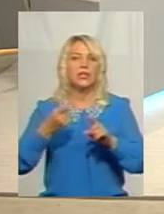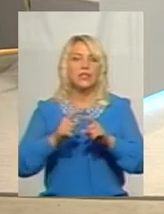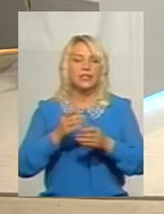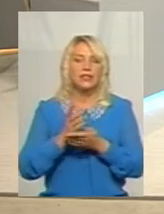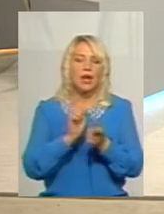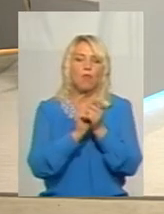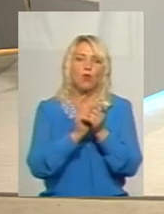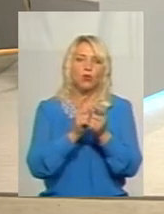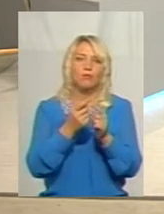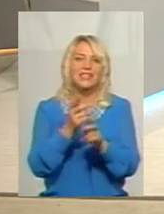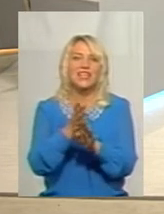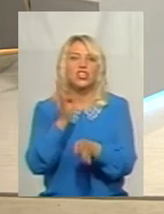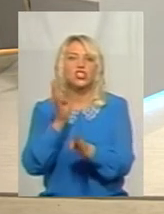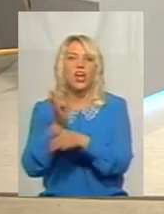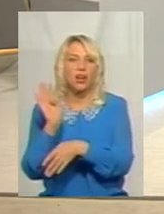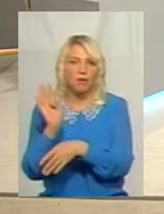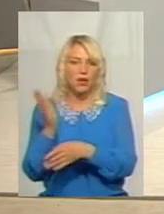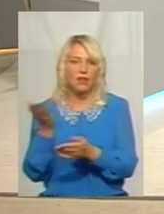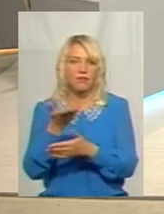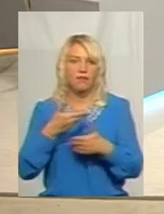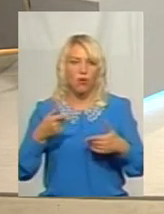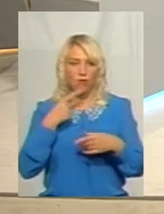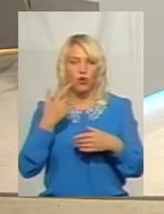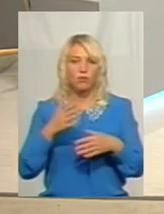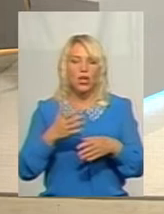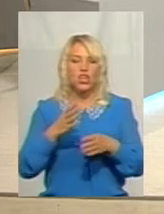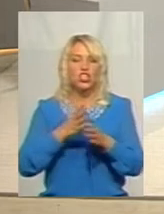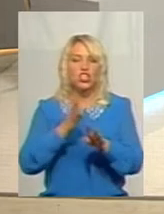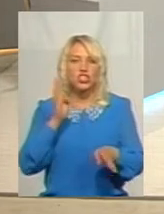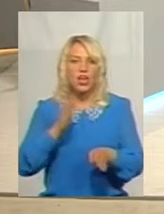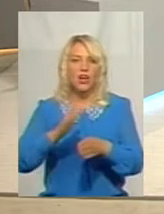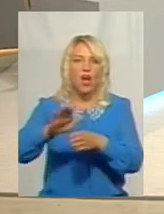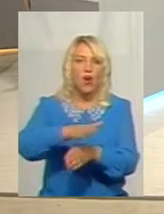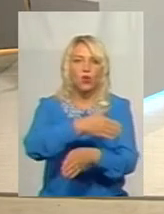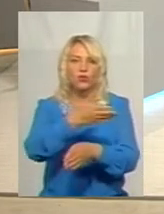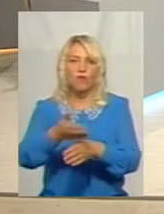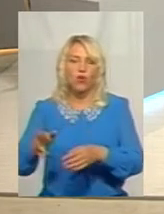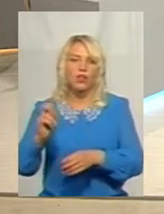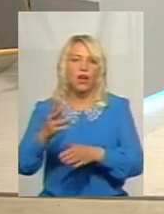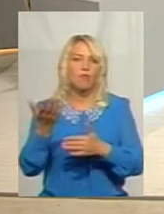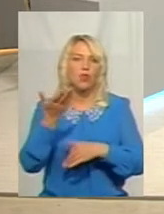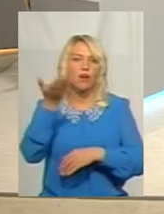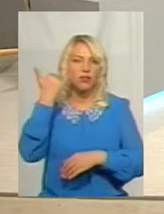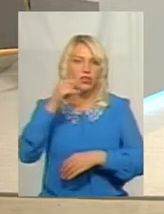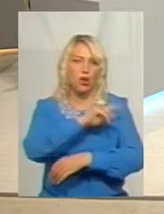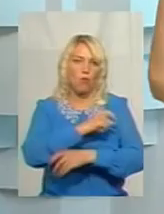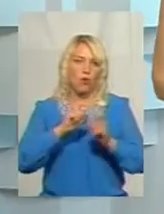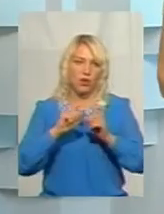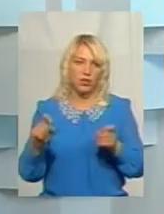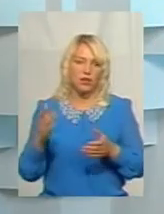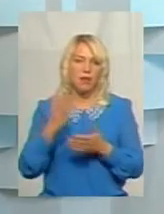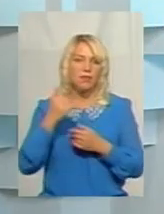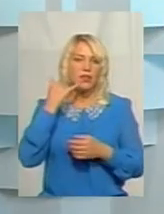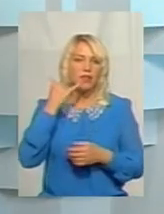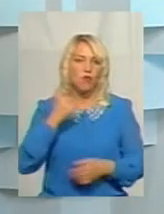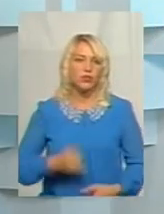боротьба з тими чергами, про які ми вже говорили, і розводиться черга, та, яка створювалася раніше в поліклініці. Дякую. І маємо телефонний